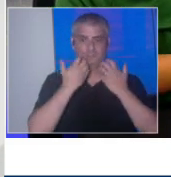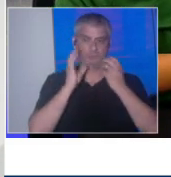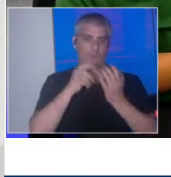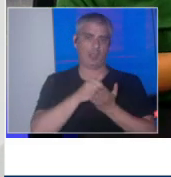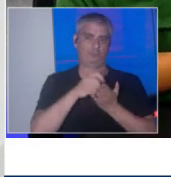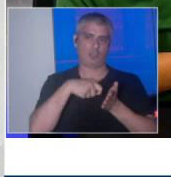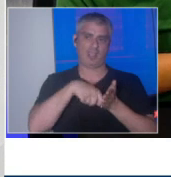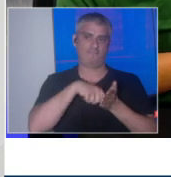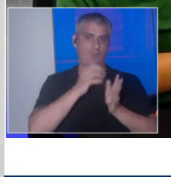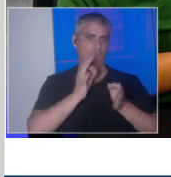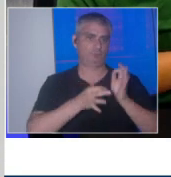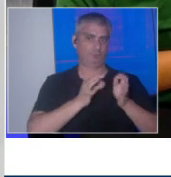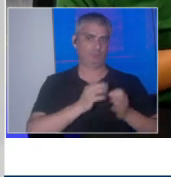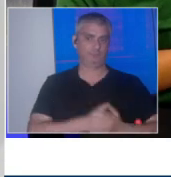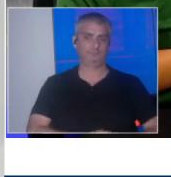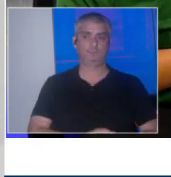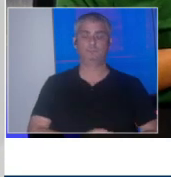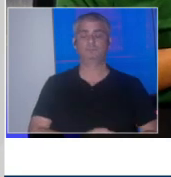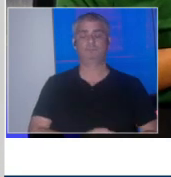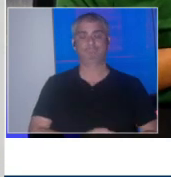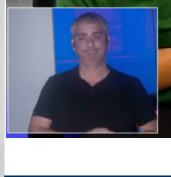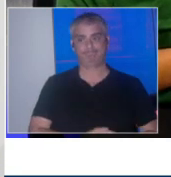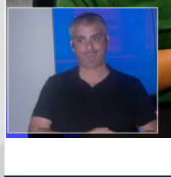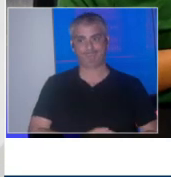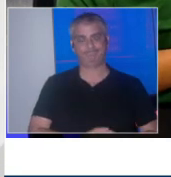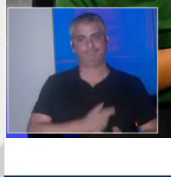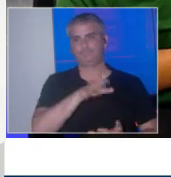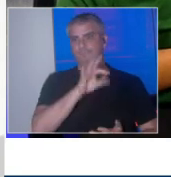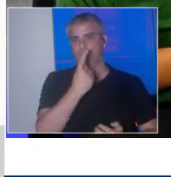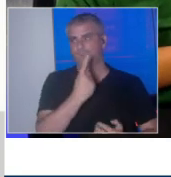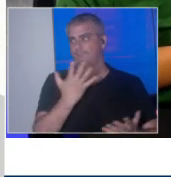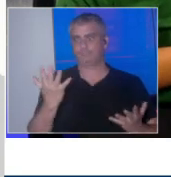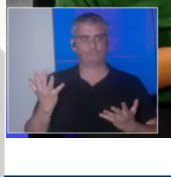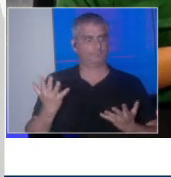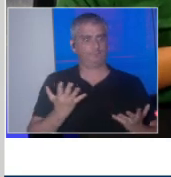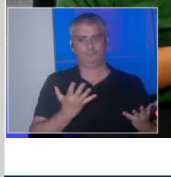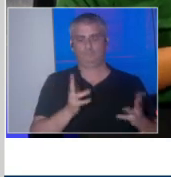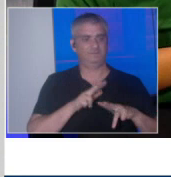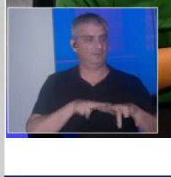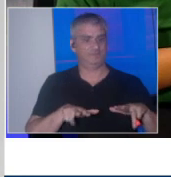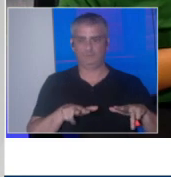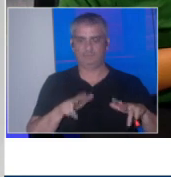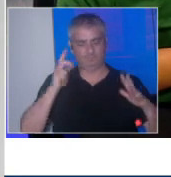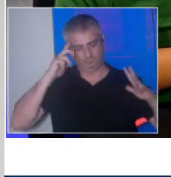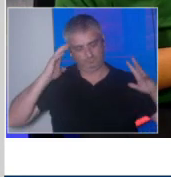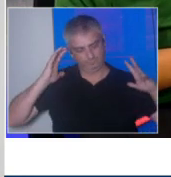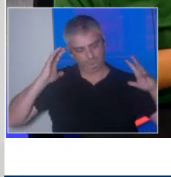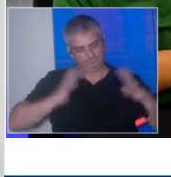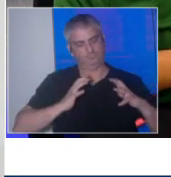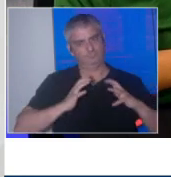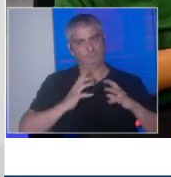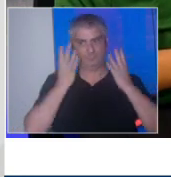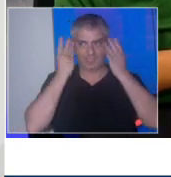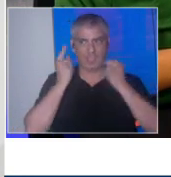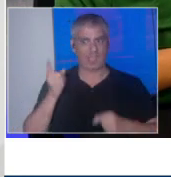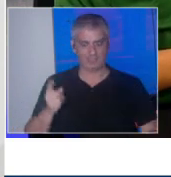המשך הרפורמה המשפטית. תראי, הם מצאו את עצמם במצב שבו הם תחת לחץ